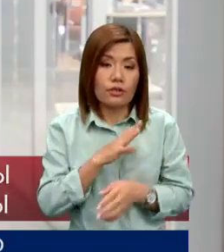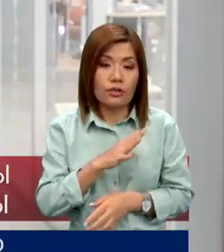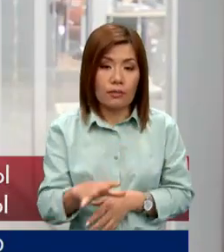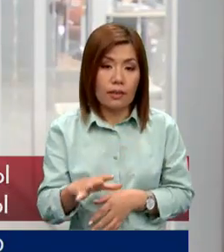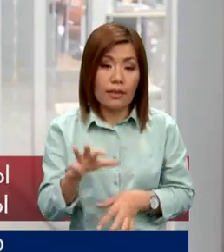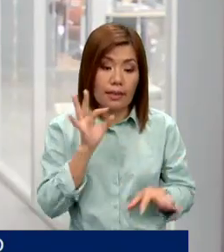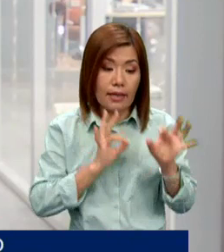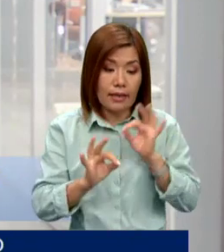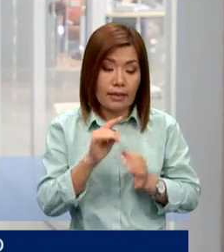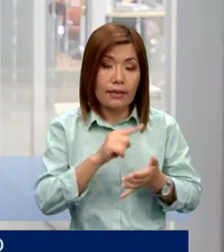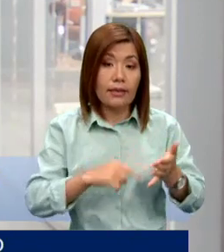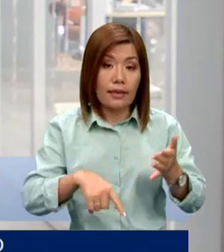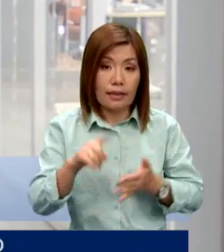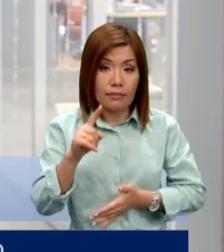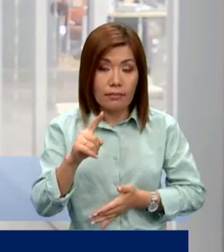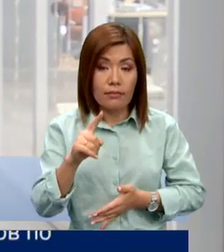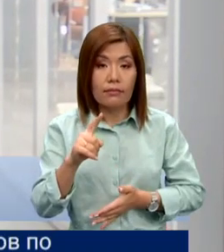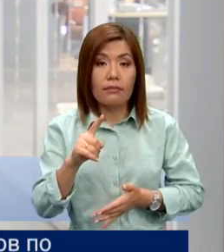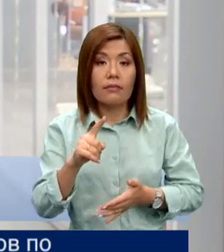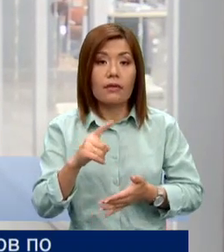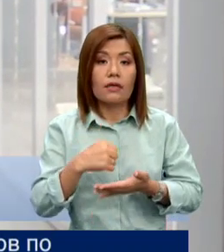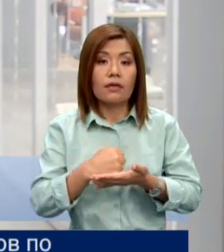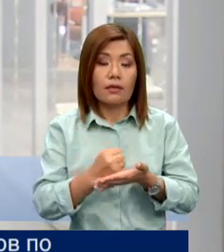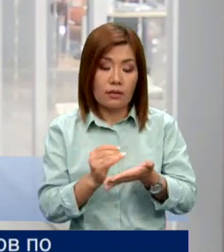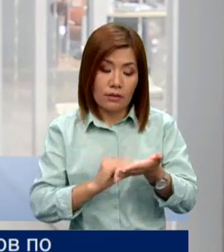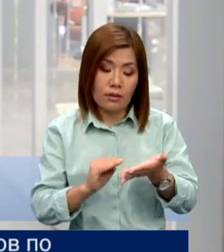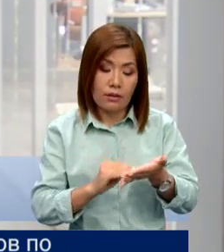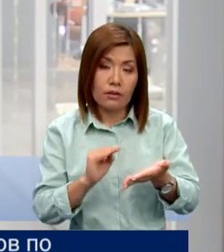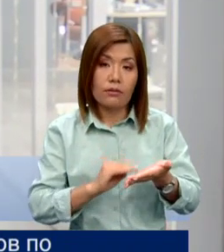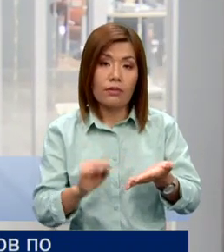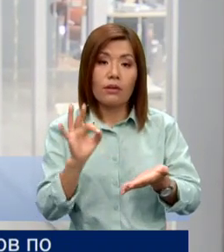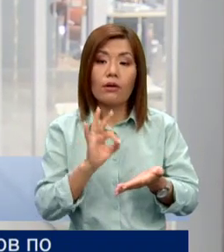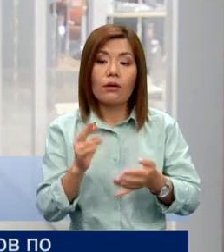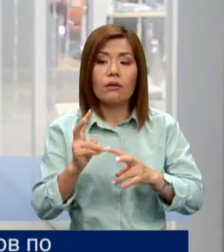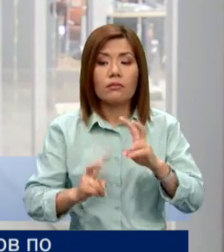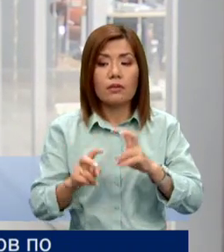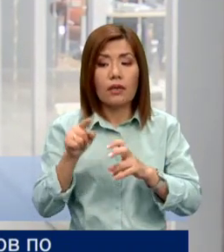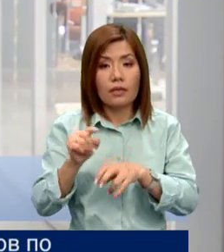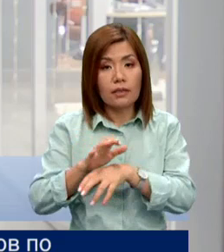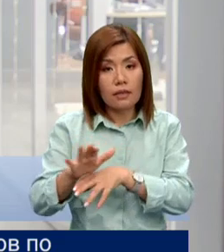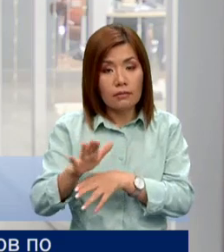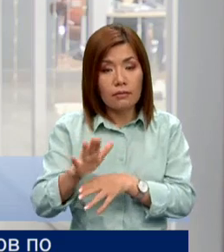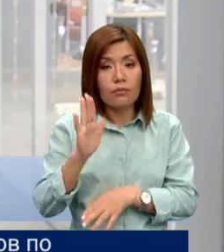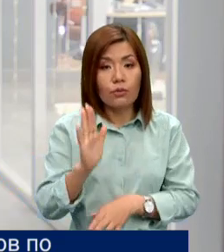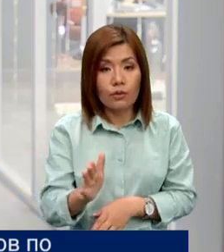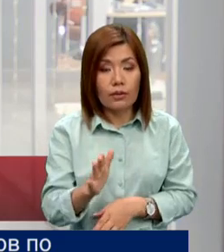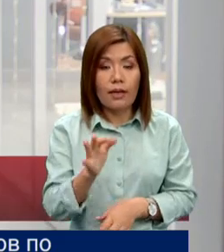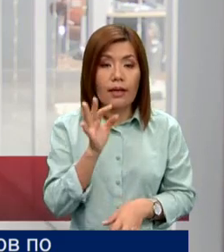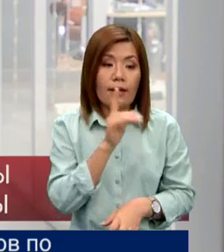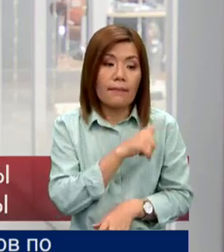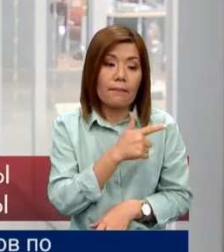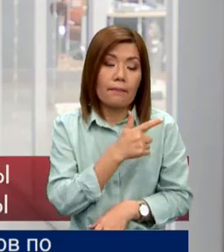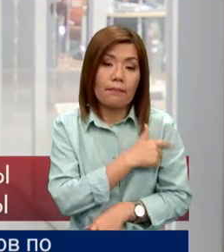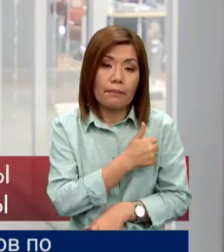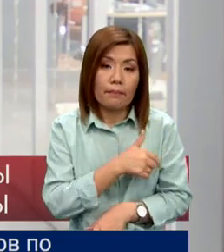Дәрілік заттарды таңбалауды өндірушілер мен импорттаушылар жүзеге асырады. Дәріханалар мен